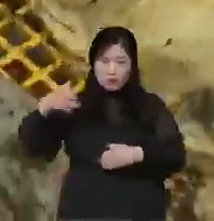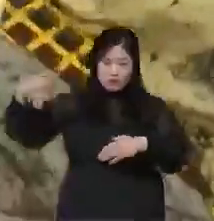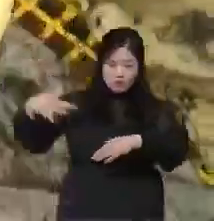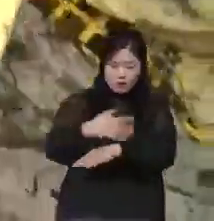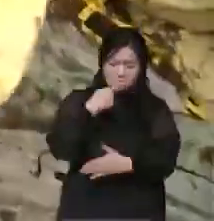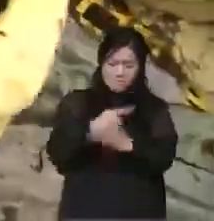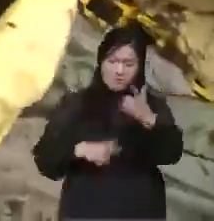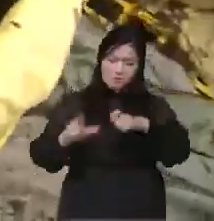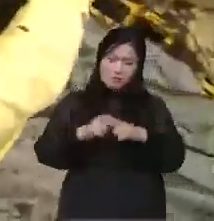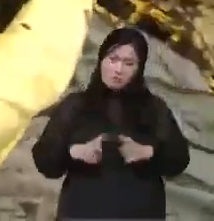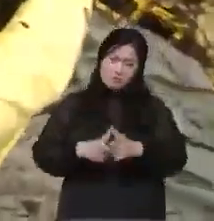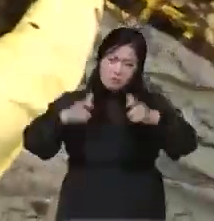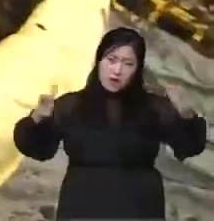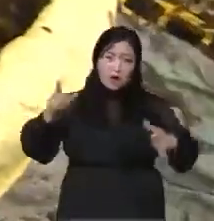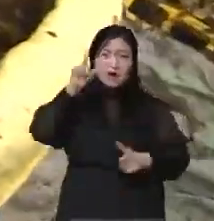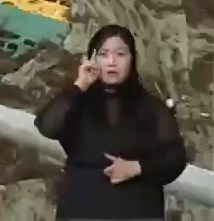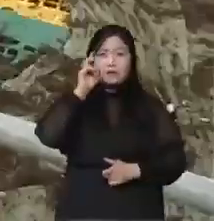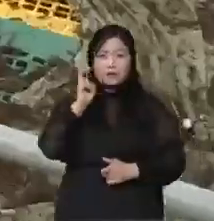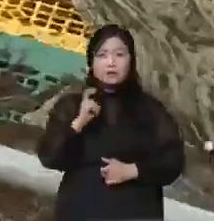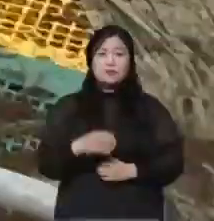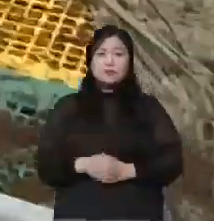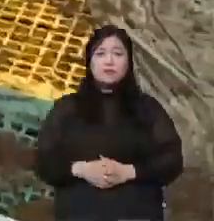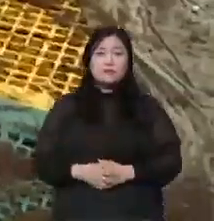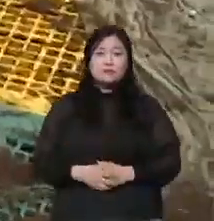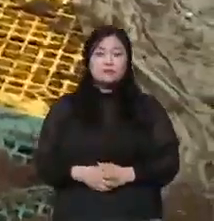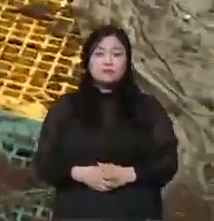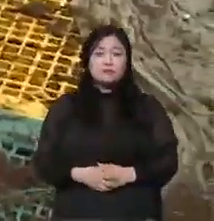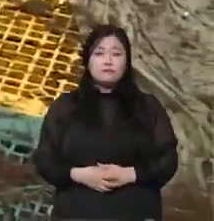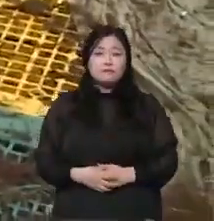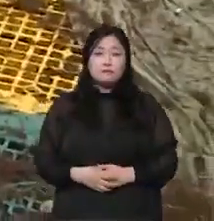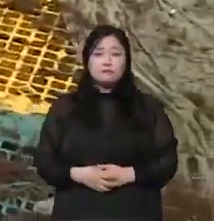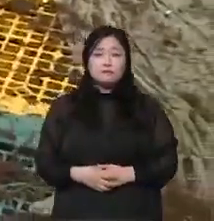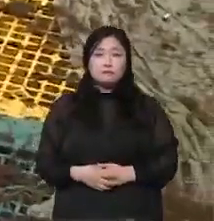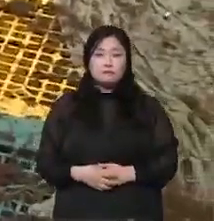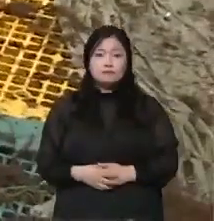유입과 피해는 더 늘어날 것으로 우려됩니다. KBC 정경원입니다.